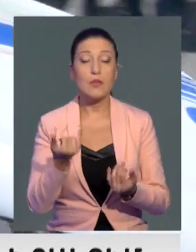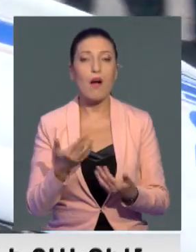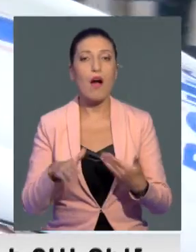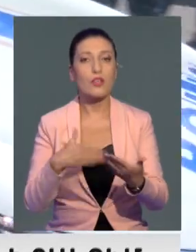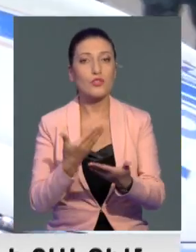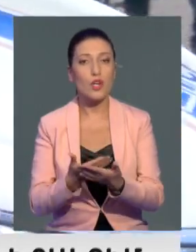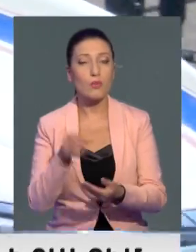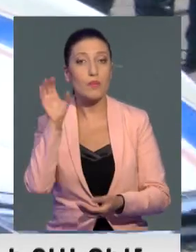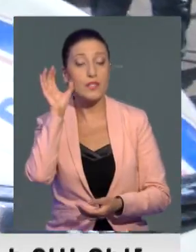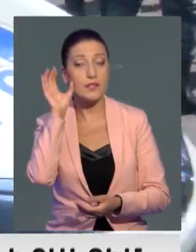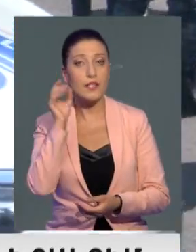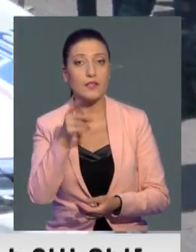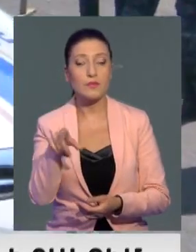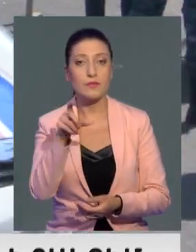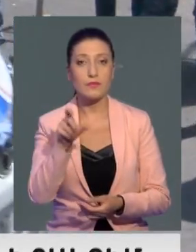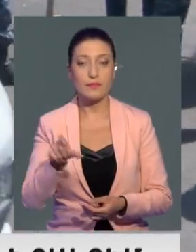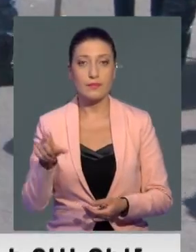եմ լսել նրանց։